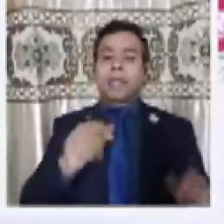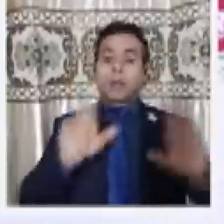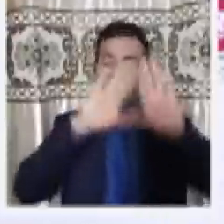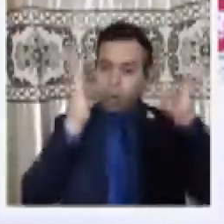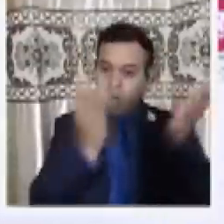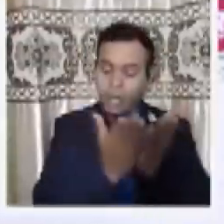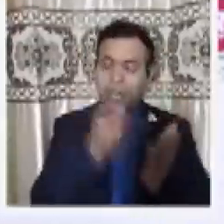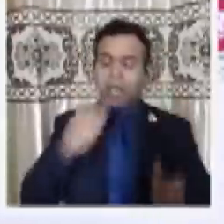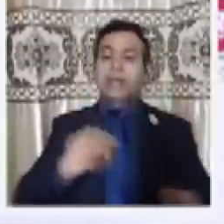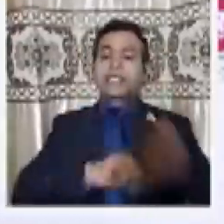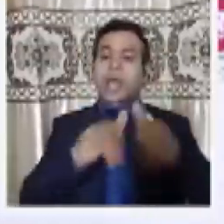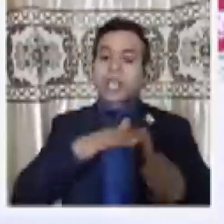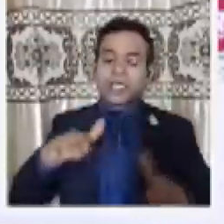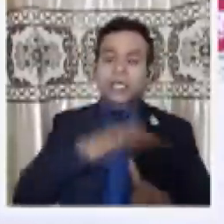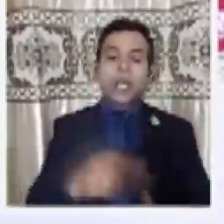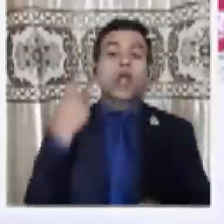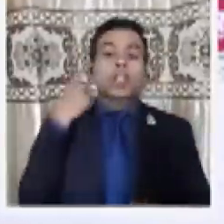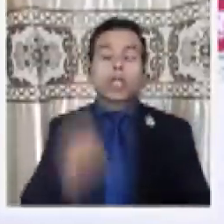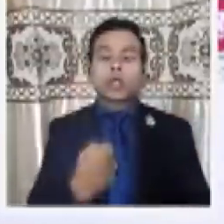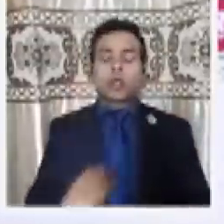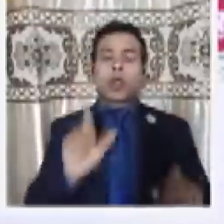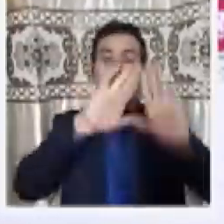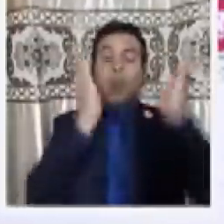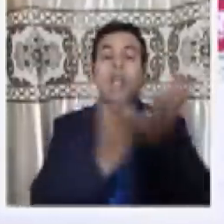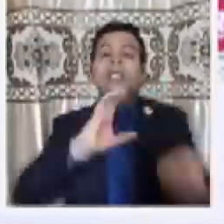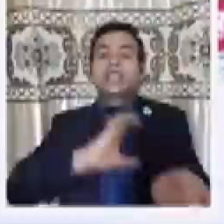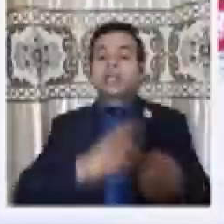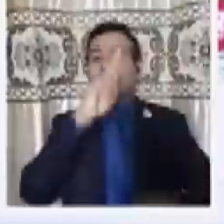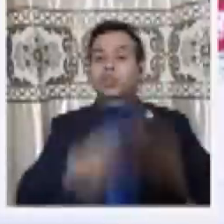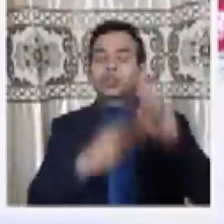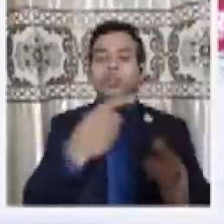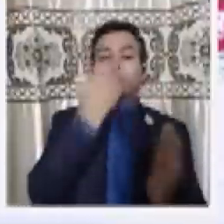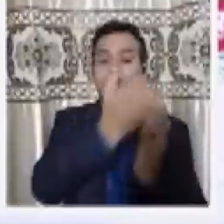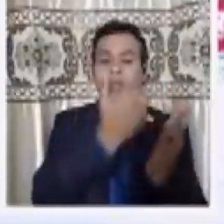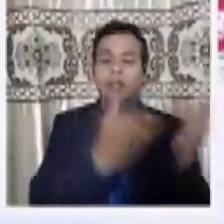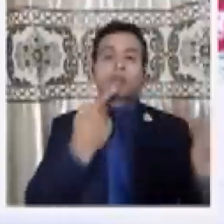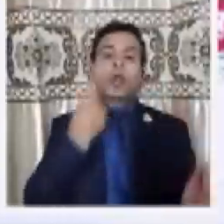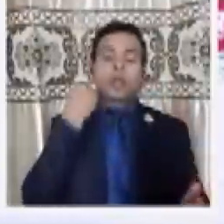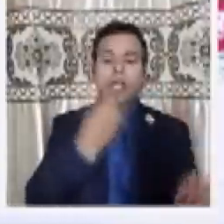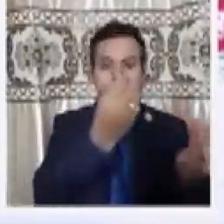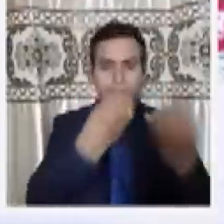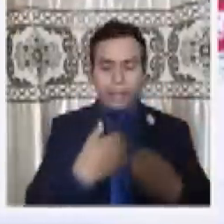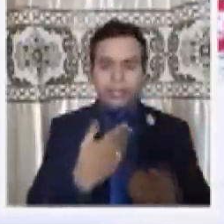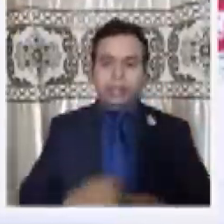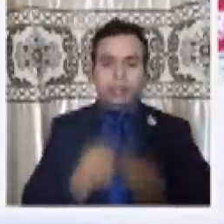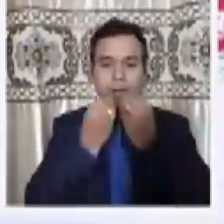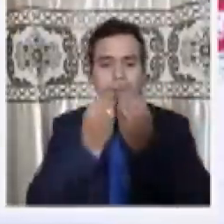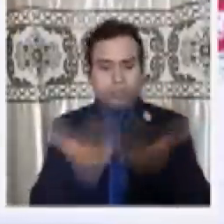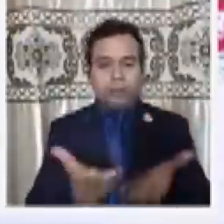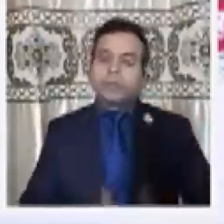535,759 জন। দক্ষিণ পূর্ব এশিয়া এবং বিশ্ব পরিস্থিতির তথ্য বিশ্ব স্বাস্থ্য সংস্থা সিচুয়েশন